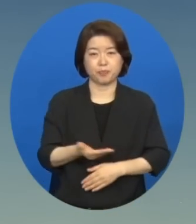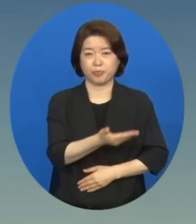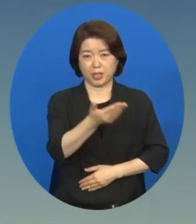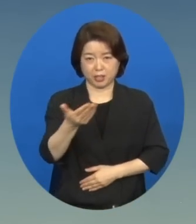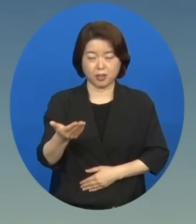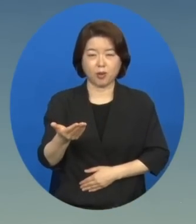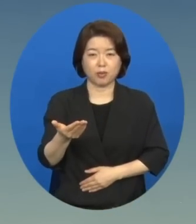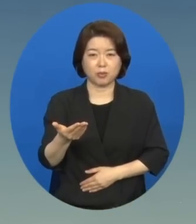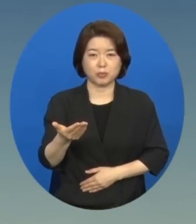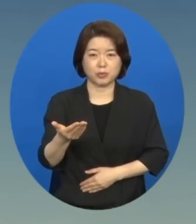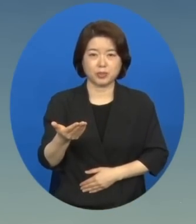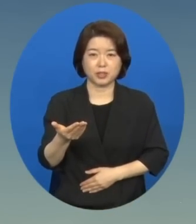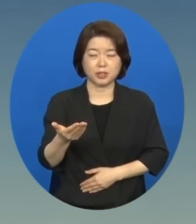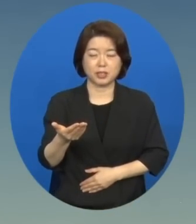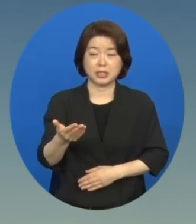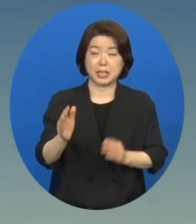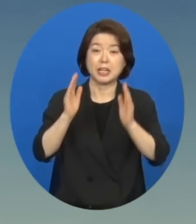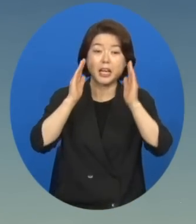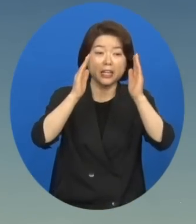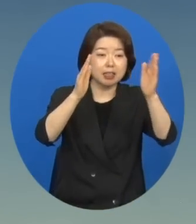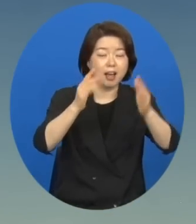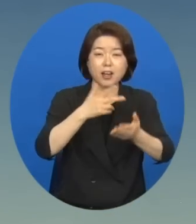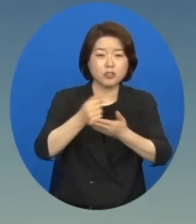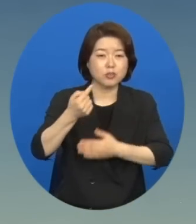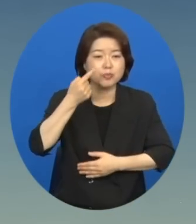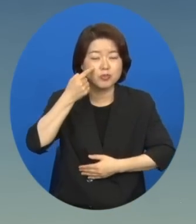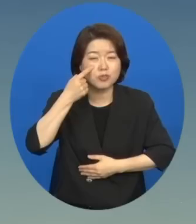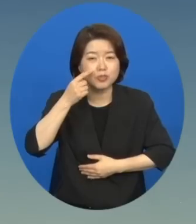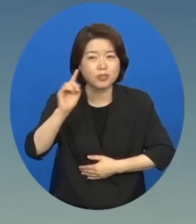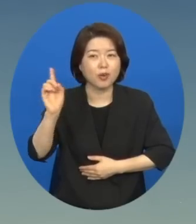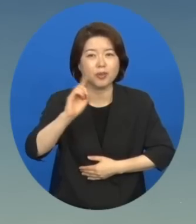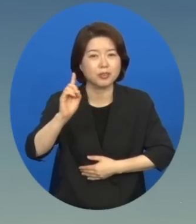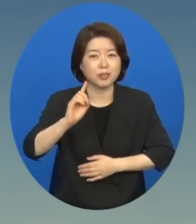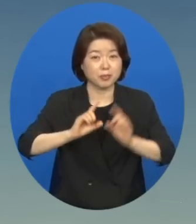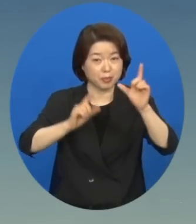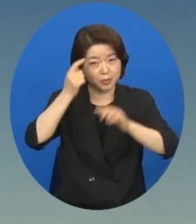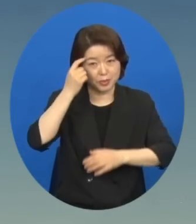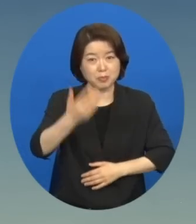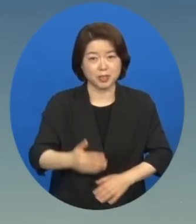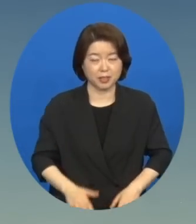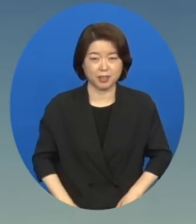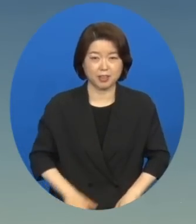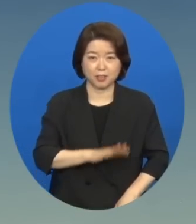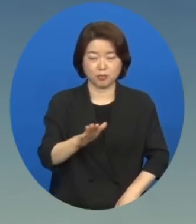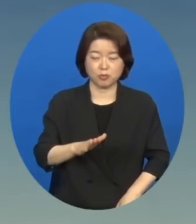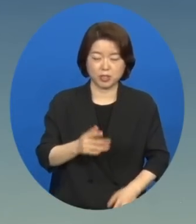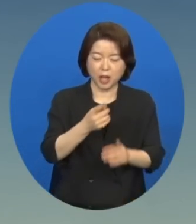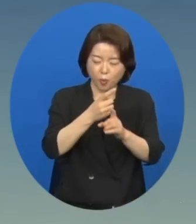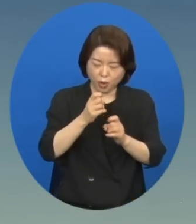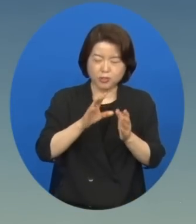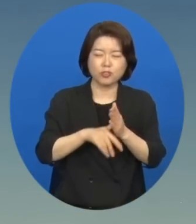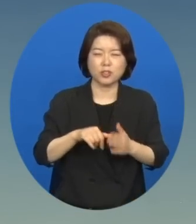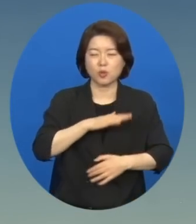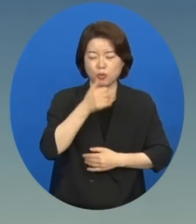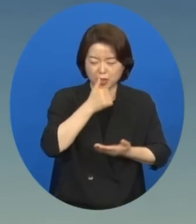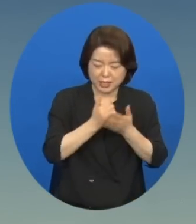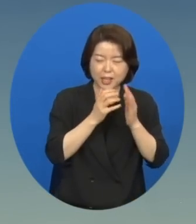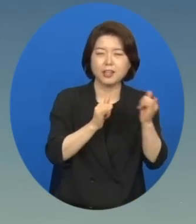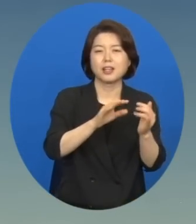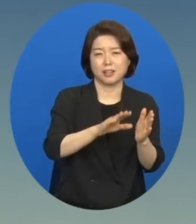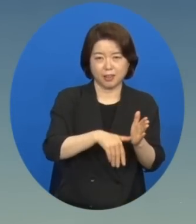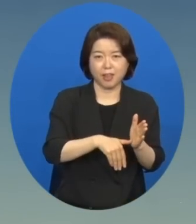여러분들 향하여 주님은 어떤 눈으로 바라보실까요? 우리가 아직 원수일 때, 우리가 아직 죄인 되었을